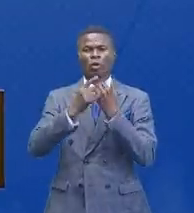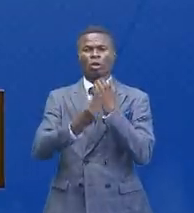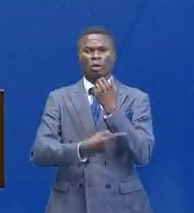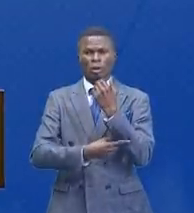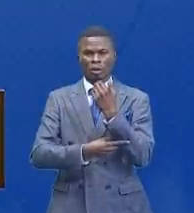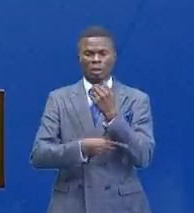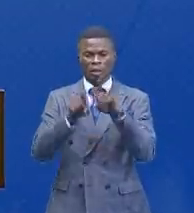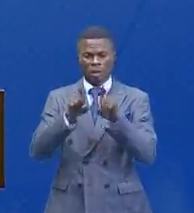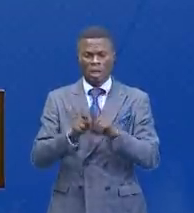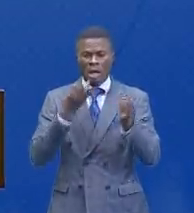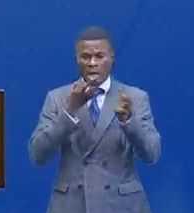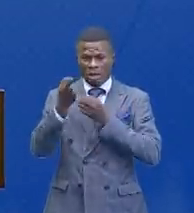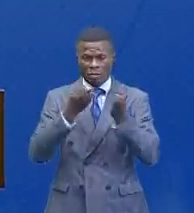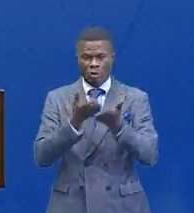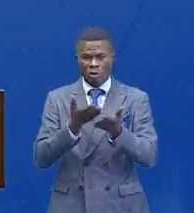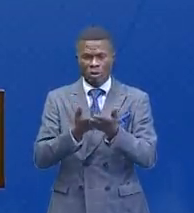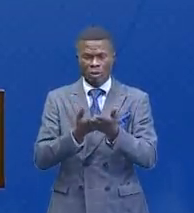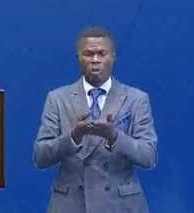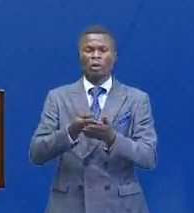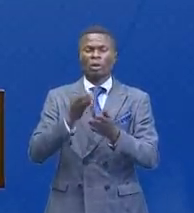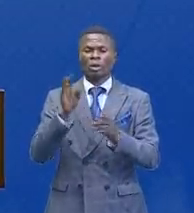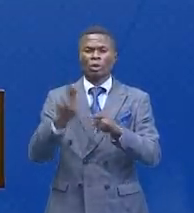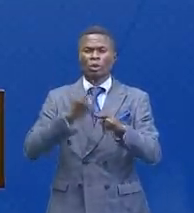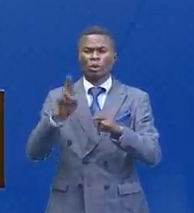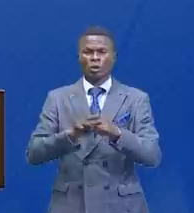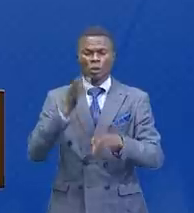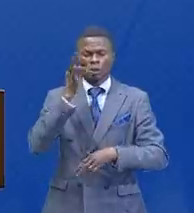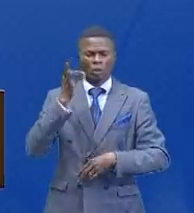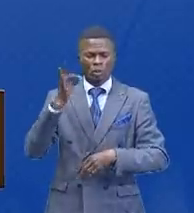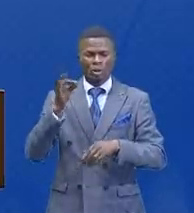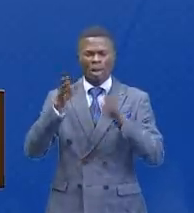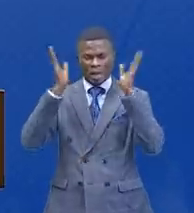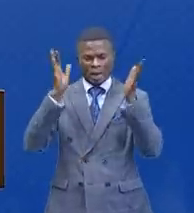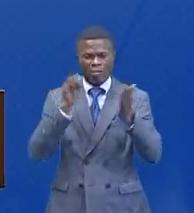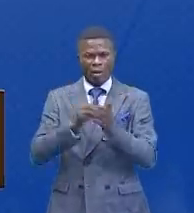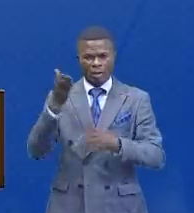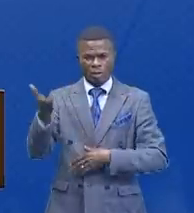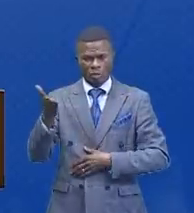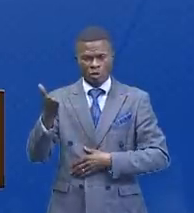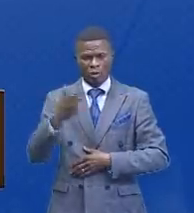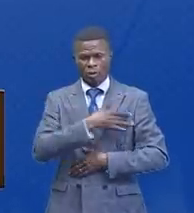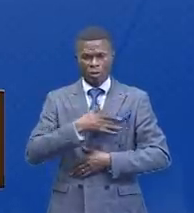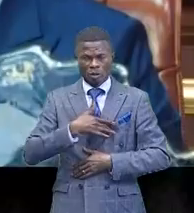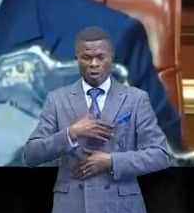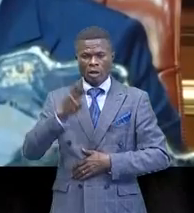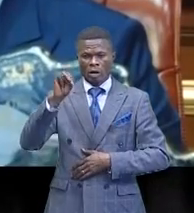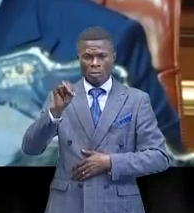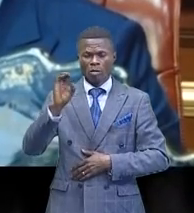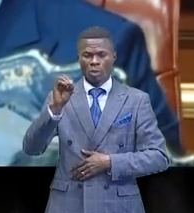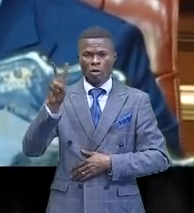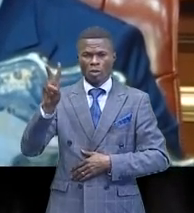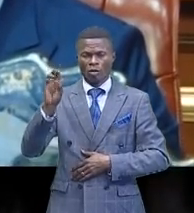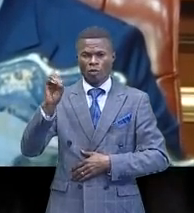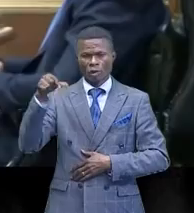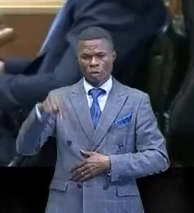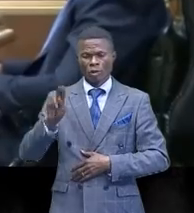il est également signalé la consommation d'une autre drogue tout aussi dangereuse, appelée Mouvoké. Dans